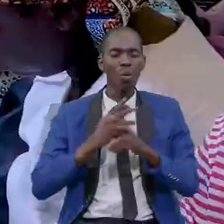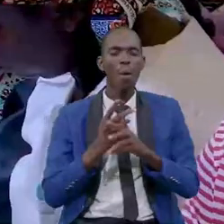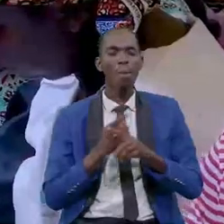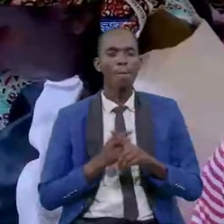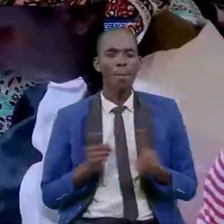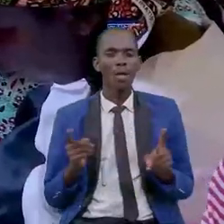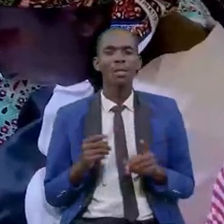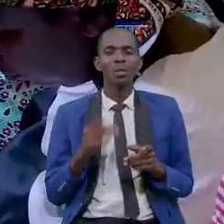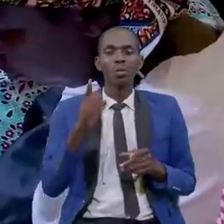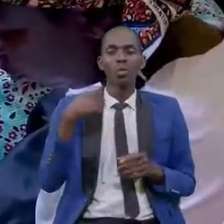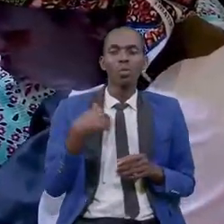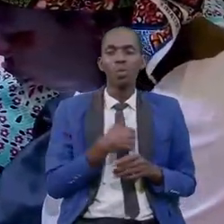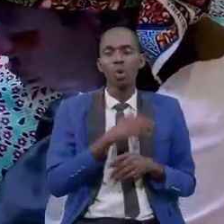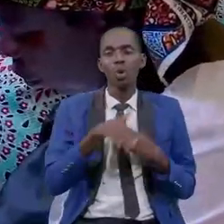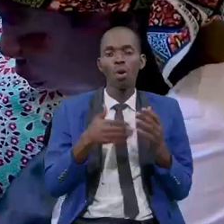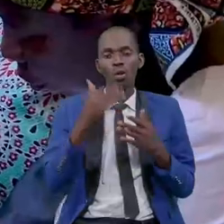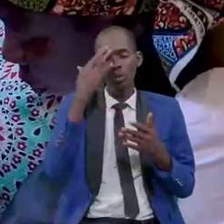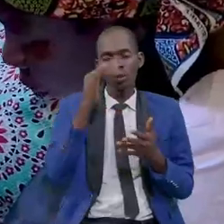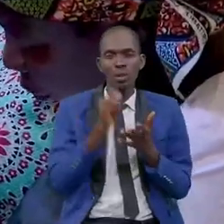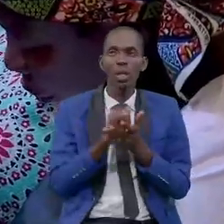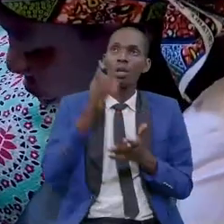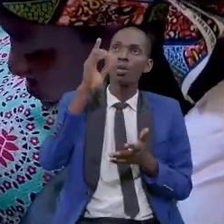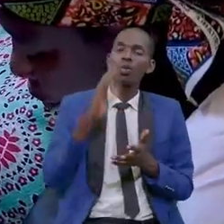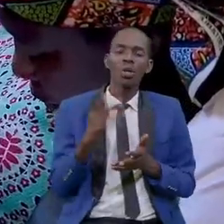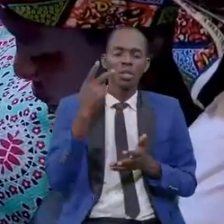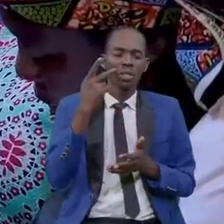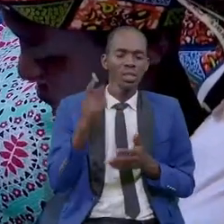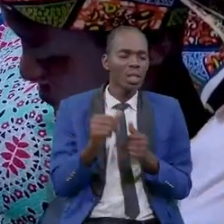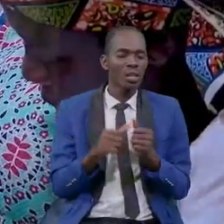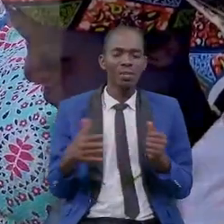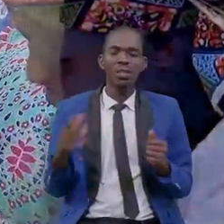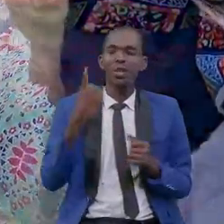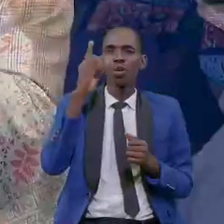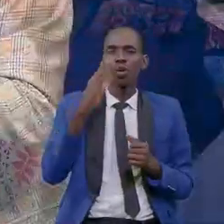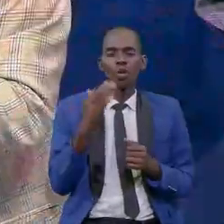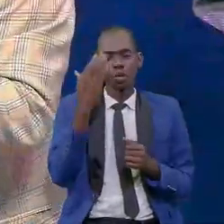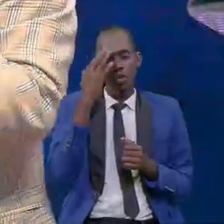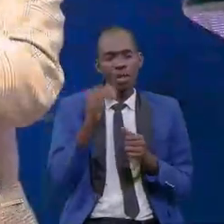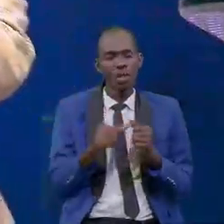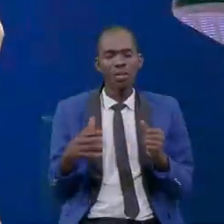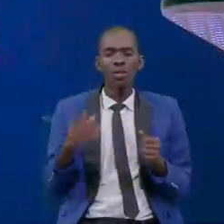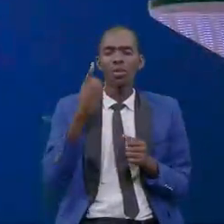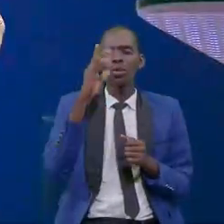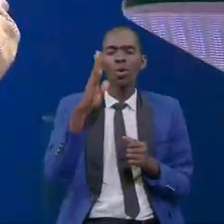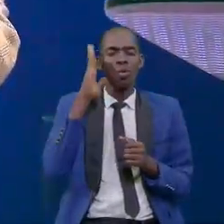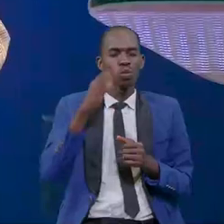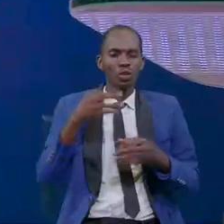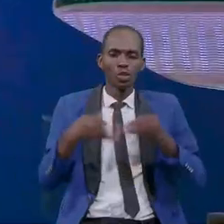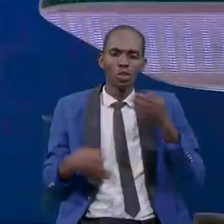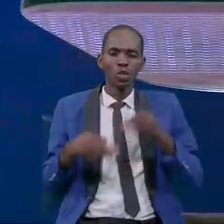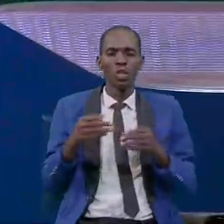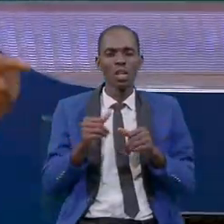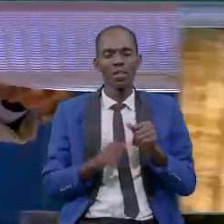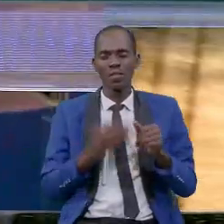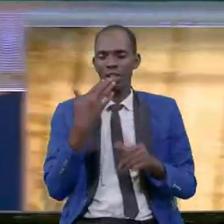le vrai sens est de croire que Dieu est partout, Dieu voit tout, Dieu connaît tout, Dieu va tout juger, va juger